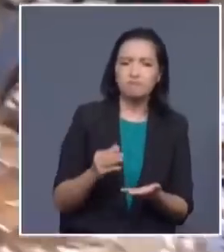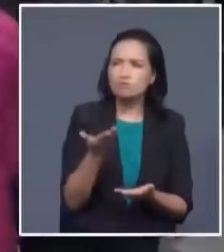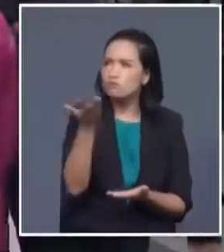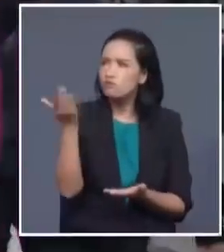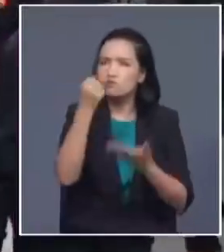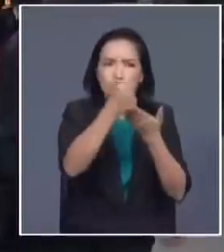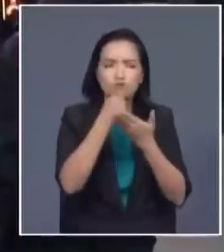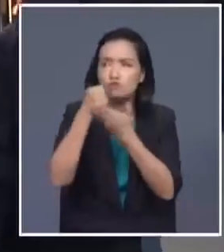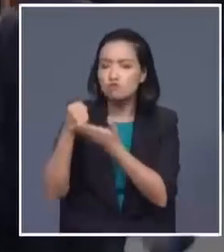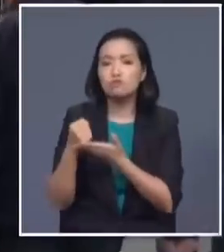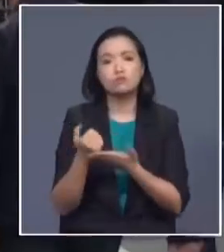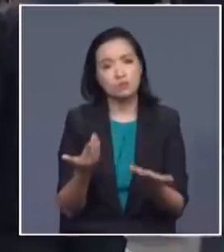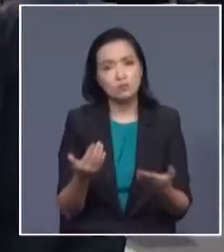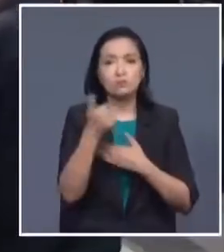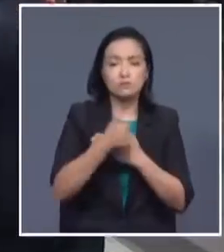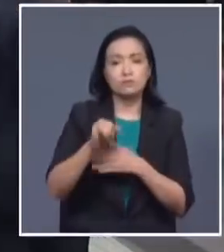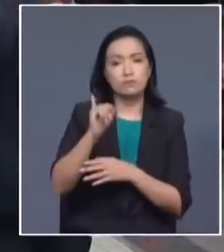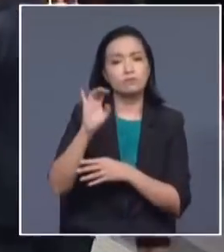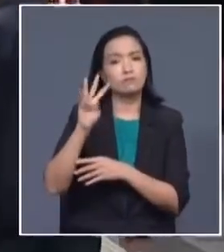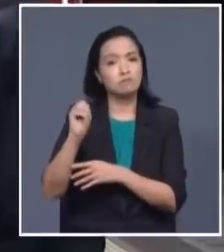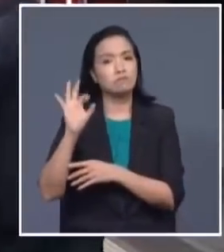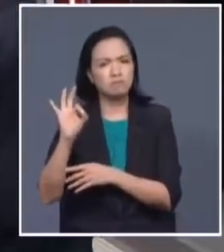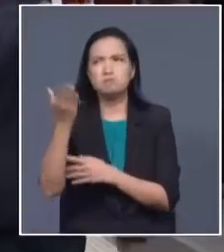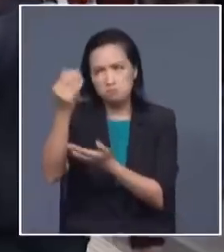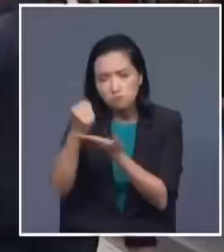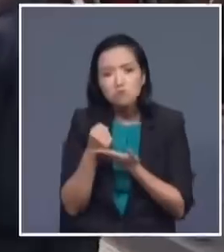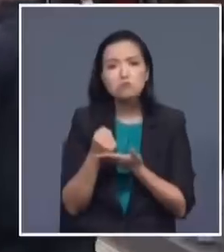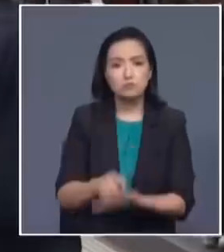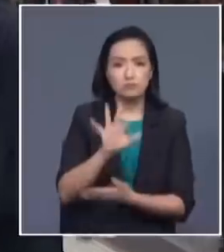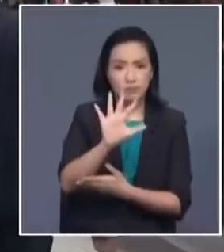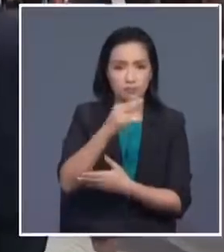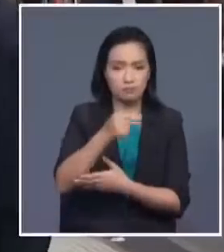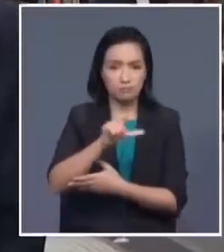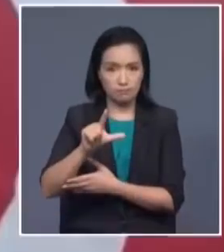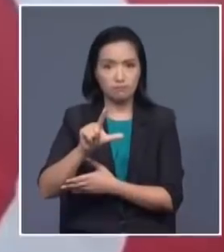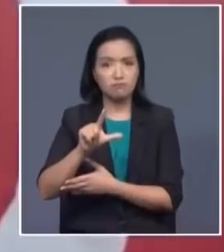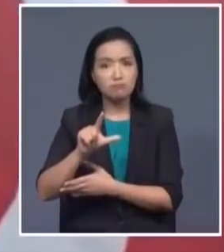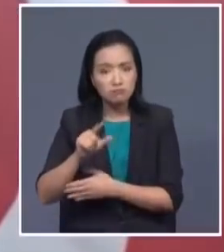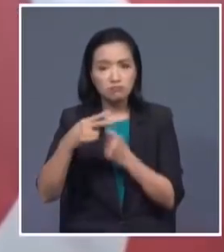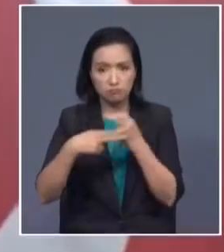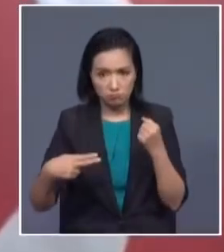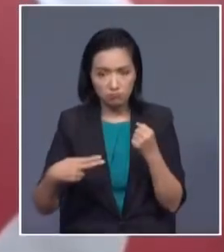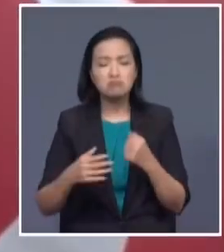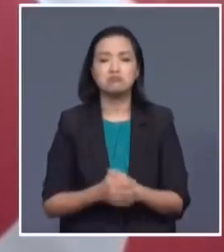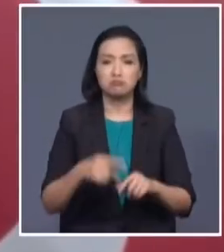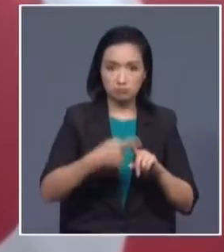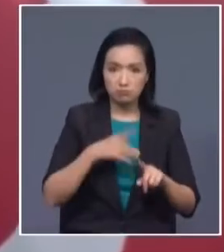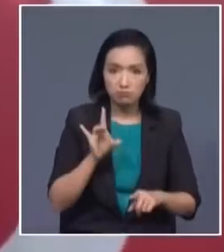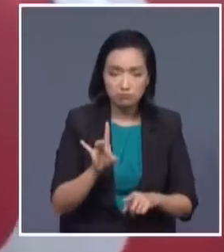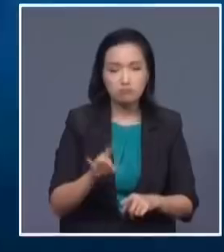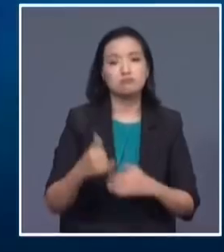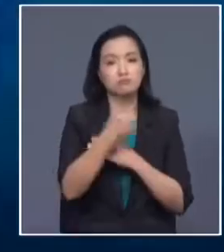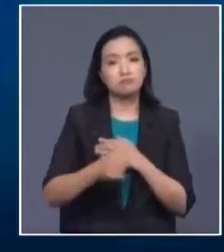ยเหลือจากกองทุนการเงินระหว่างประเทศ IMF นะครับไปเงินถึง 50,000 ล้านเหรียญสหรัฐและล่าสุดในเดือนสิงหาคมประเ